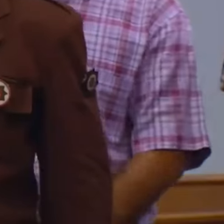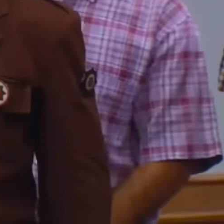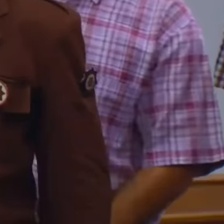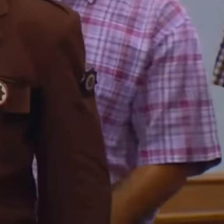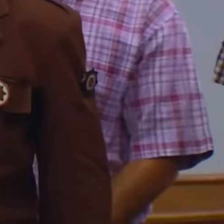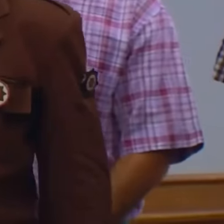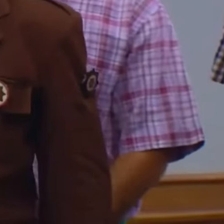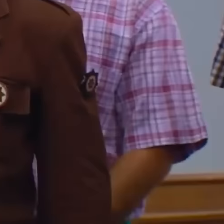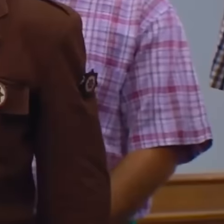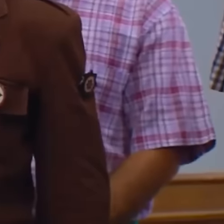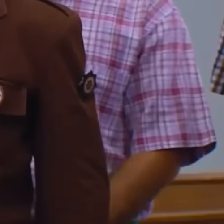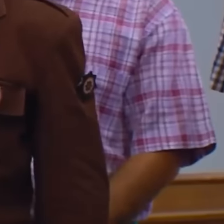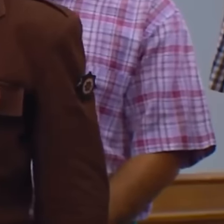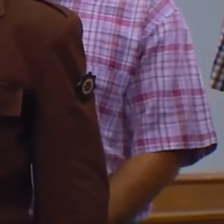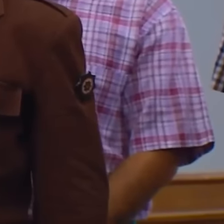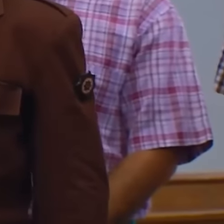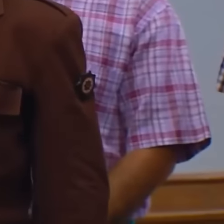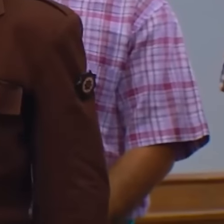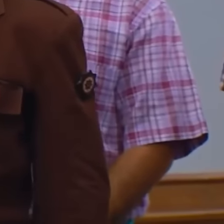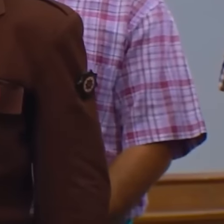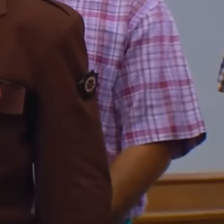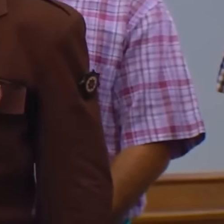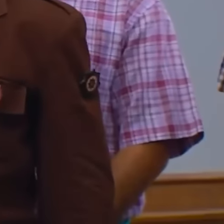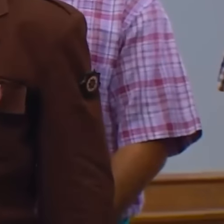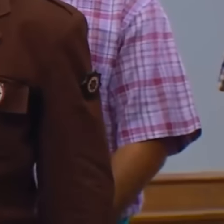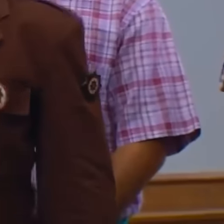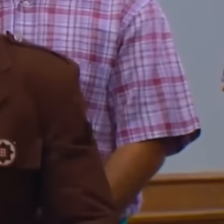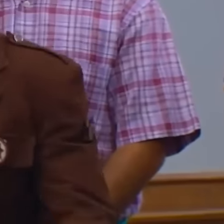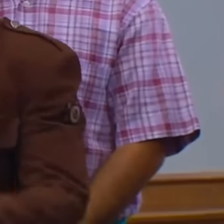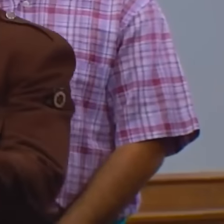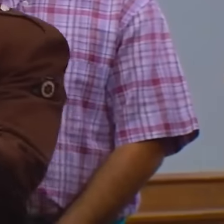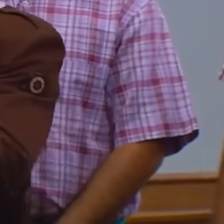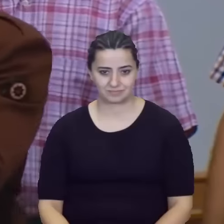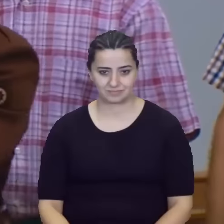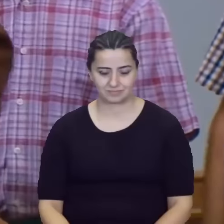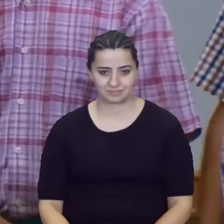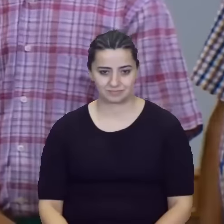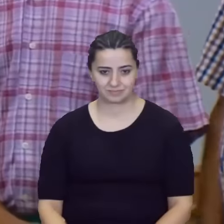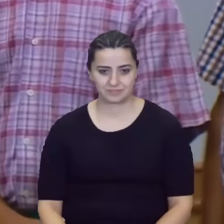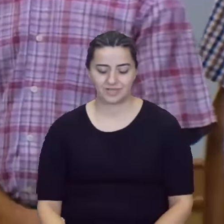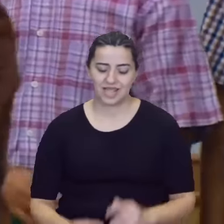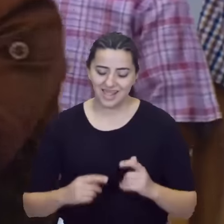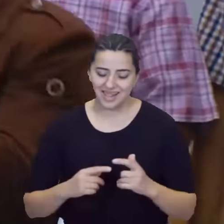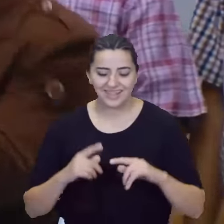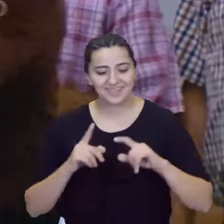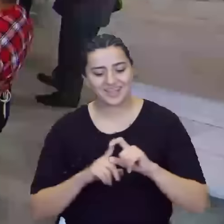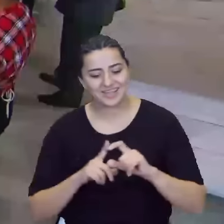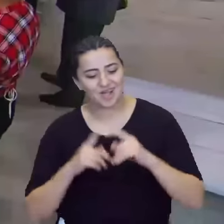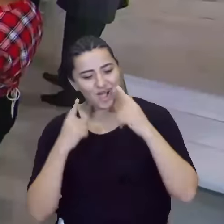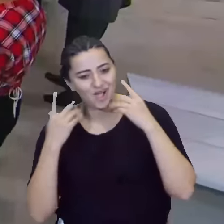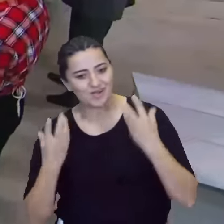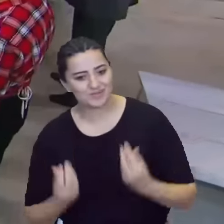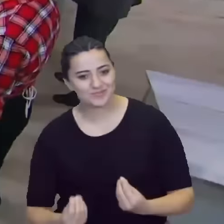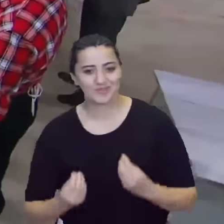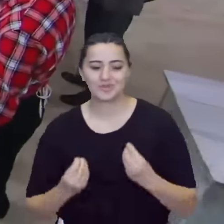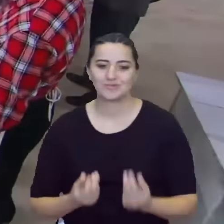aydınlanan yüzüyle Taci'ye döndü. Sonra yeniden Zeynel'e baktı. Aniden şapkasını çıkardı, tepniyetini çalıyor. Aynı zamanda sağ